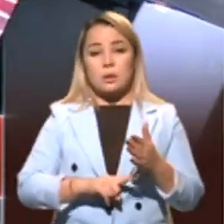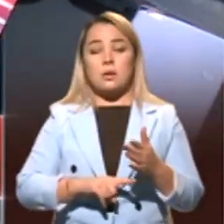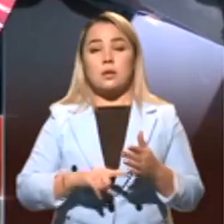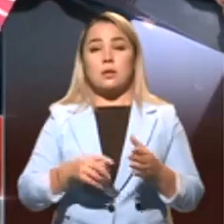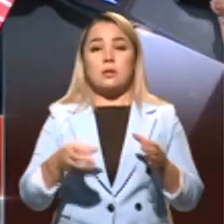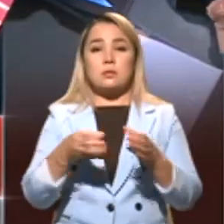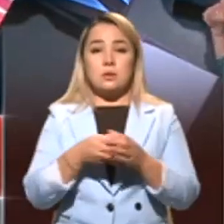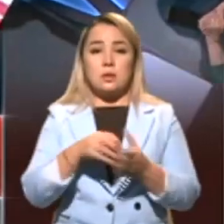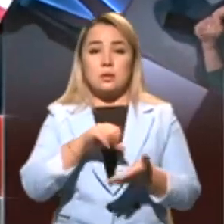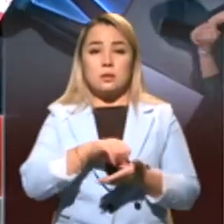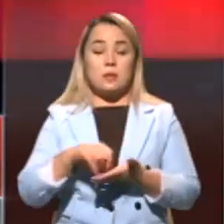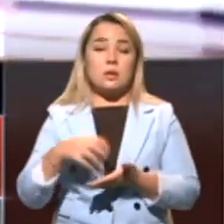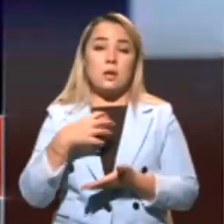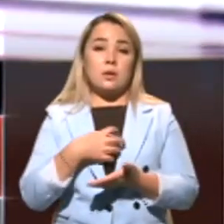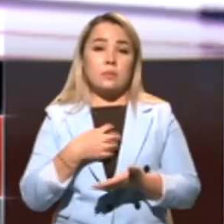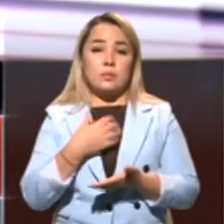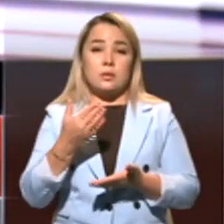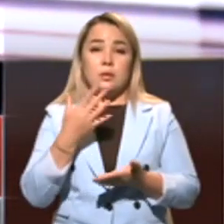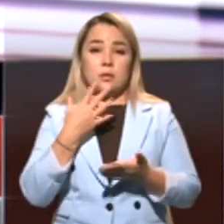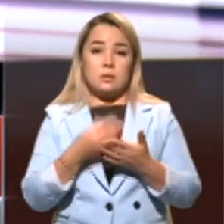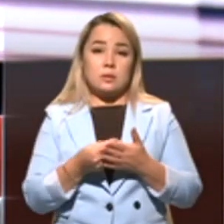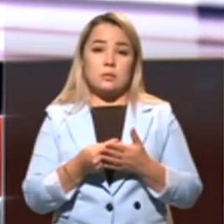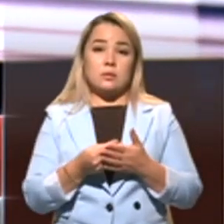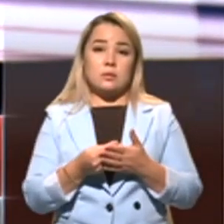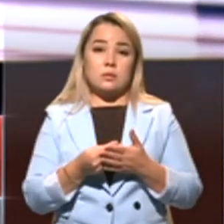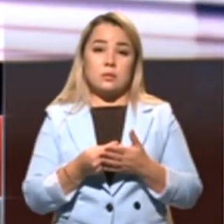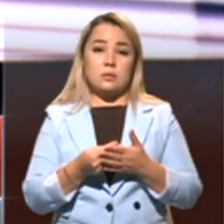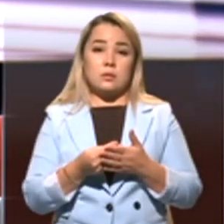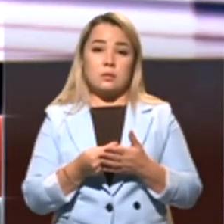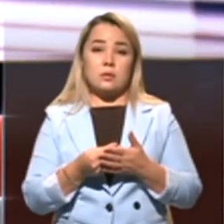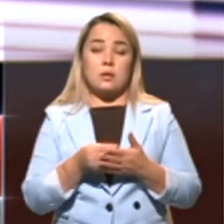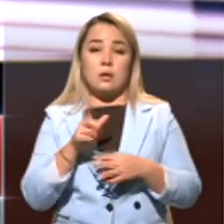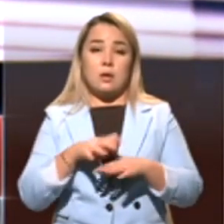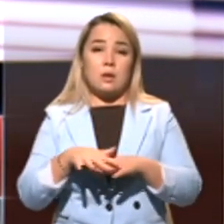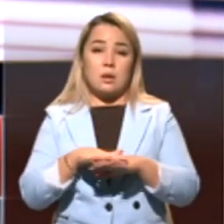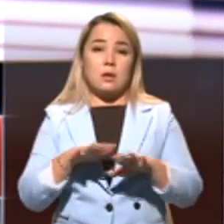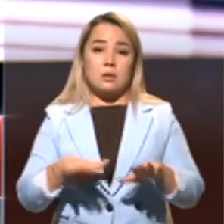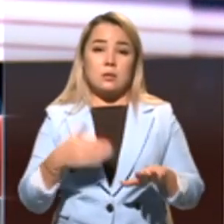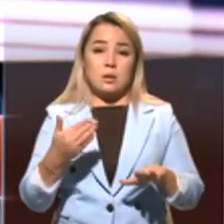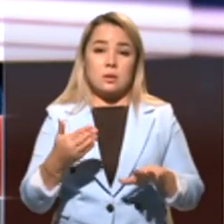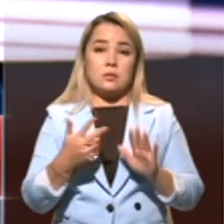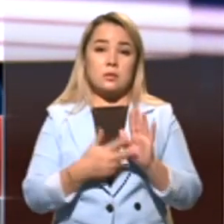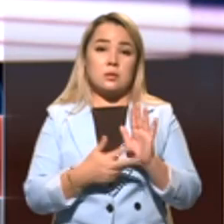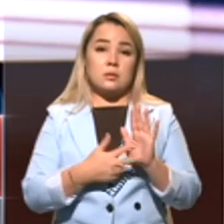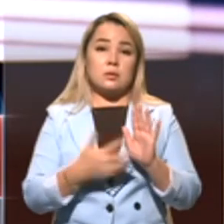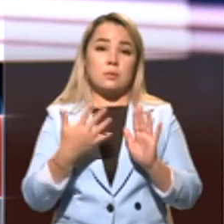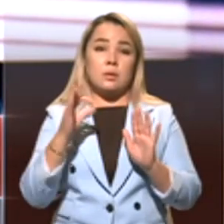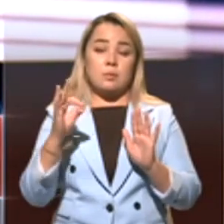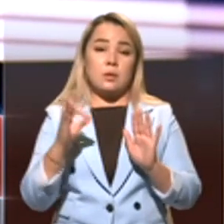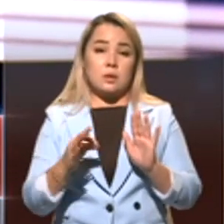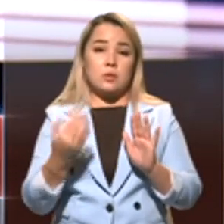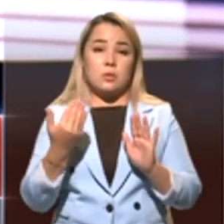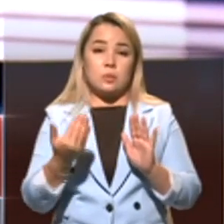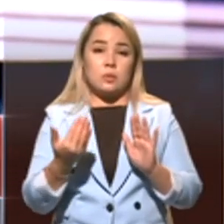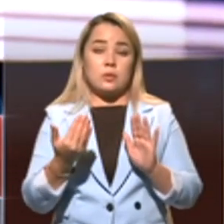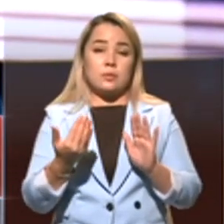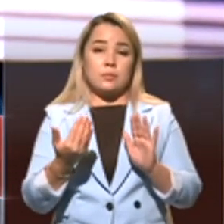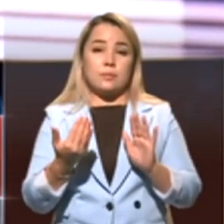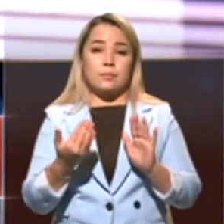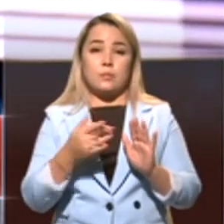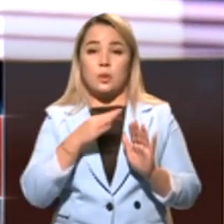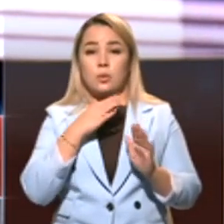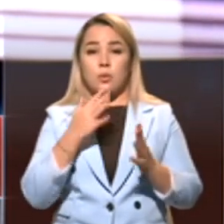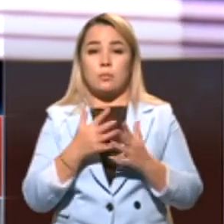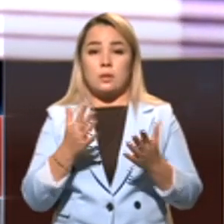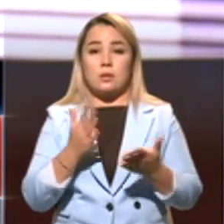діни шиеленістерде негізі мынау халықтар жаңағы 85% соның